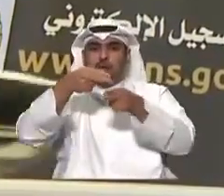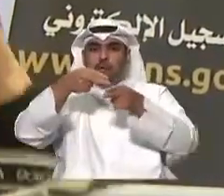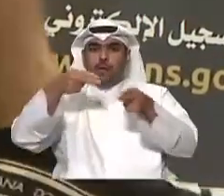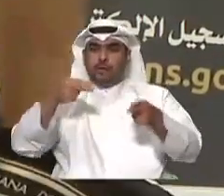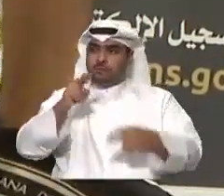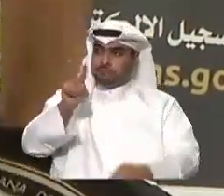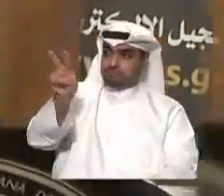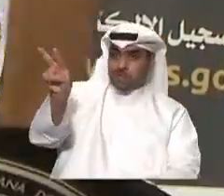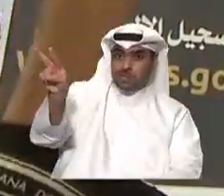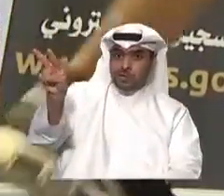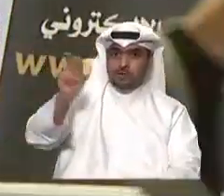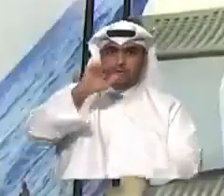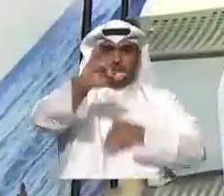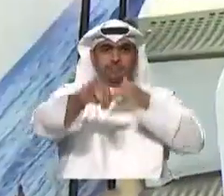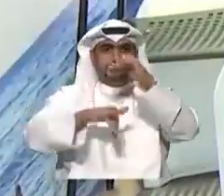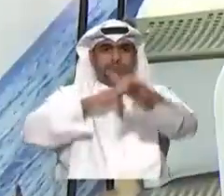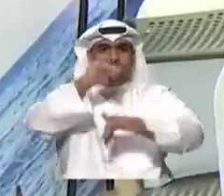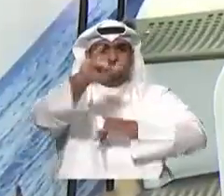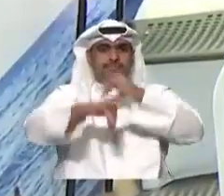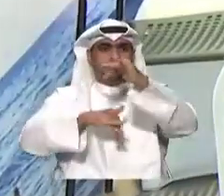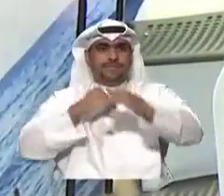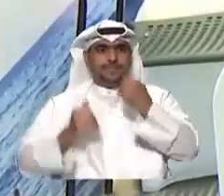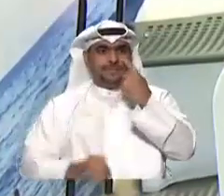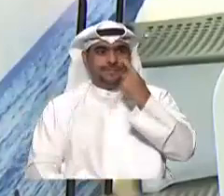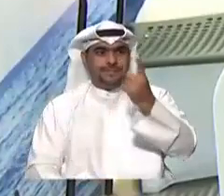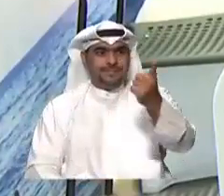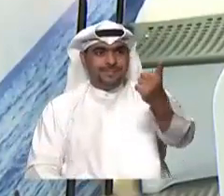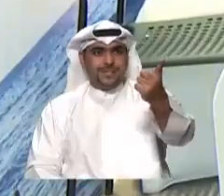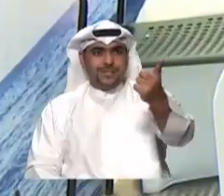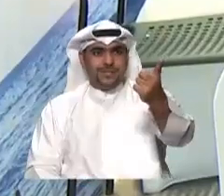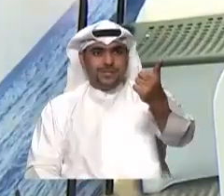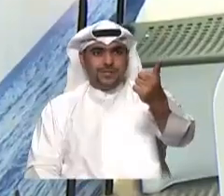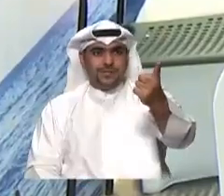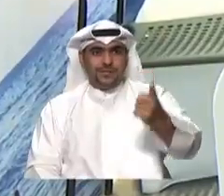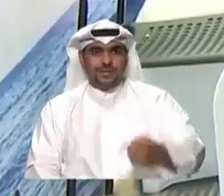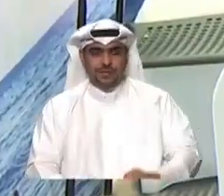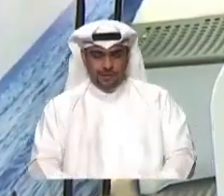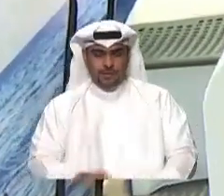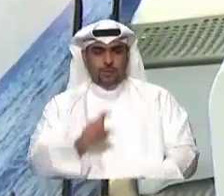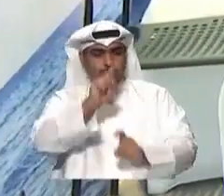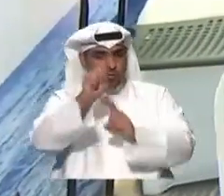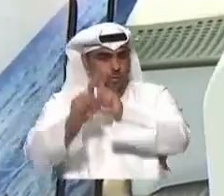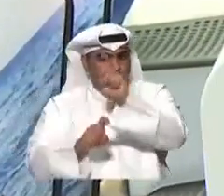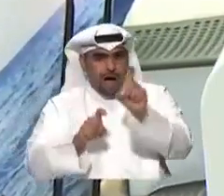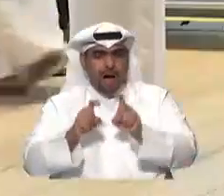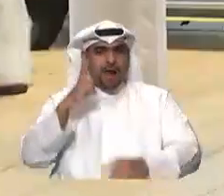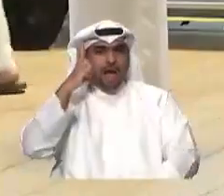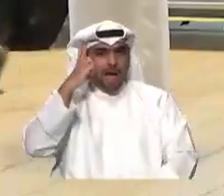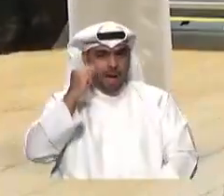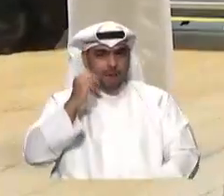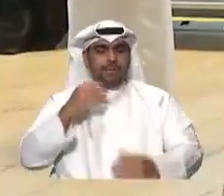وأولياء الأمور على بوث الجيش في الأفينيوز خلال أيام الأربعة الماضية،